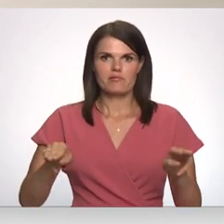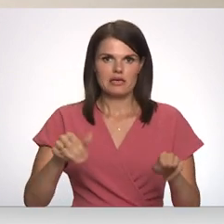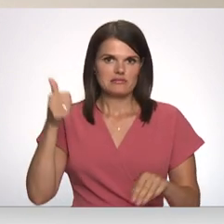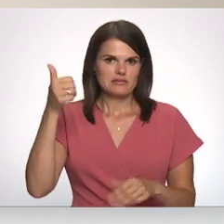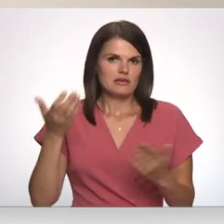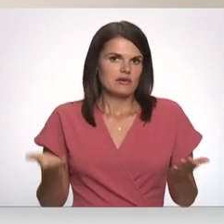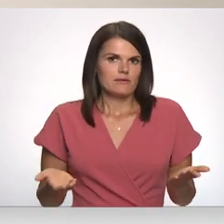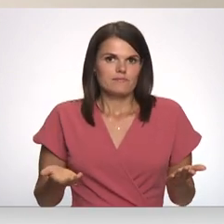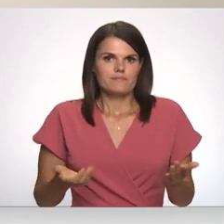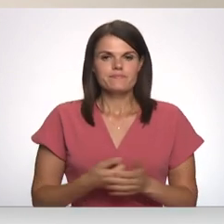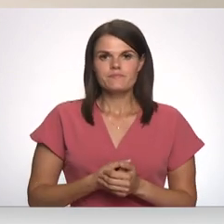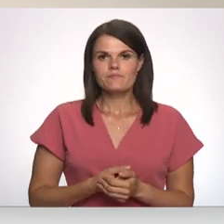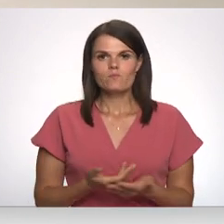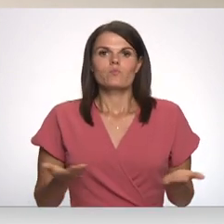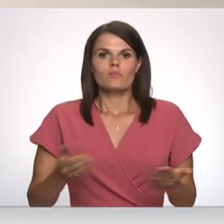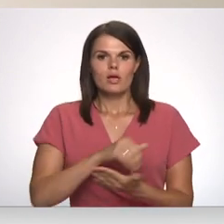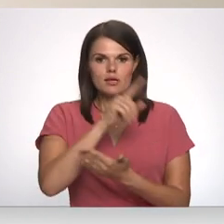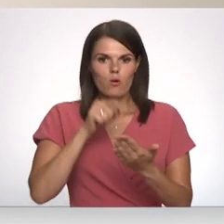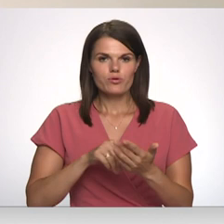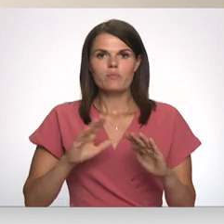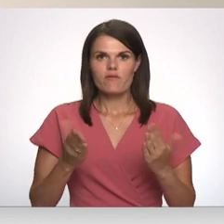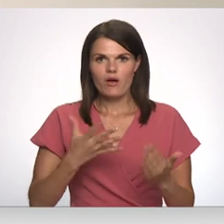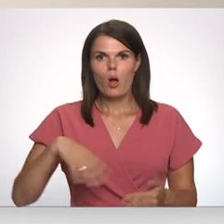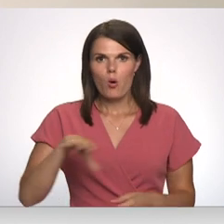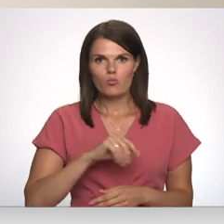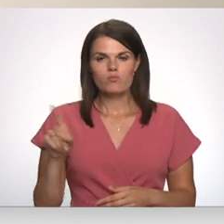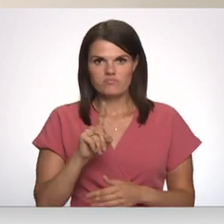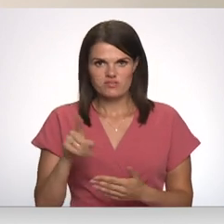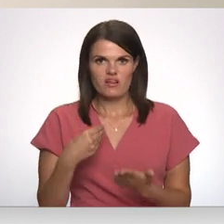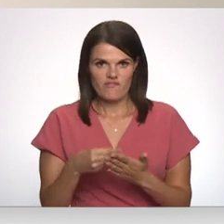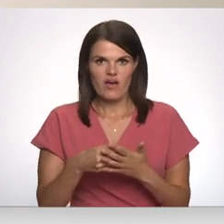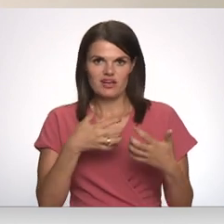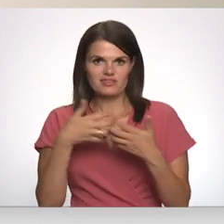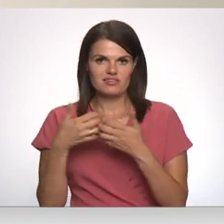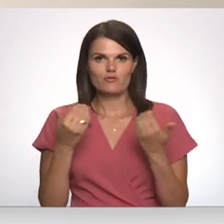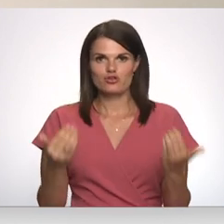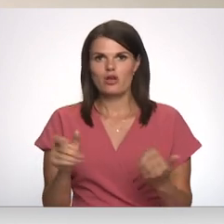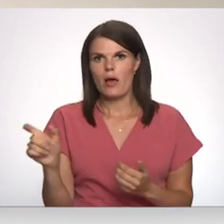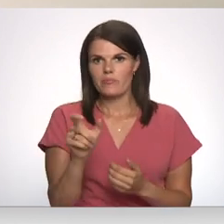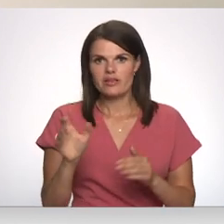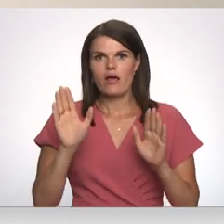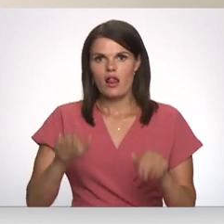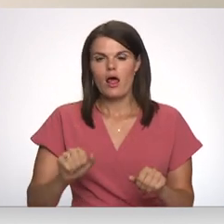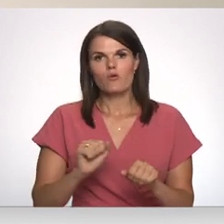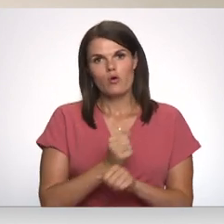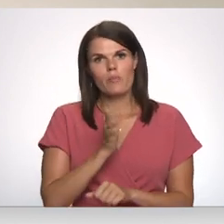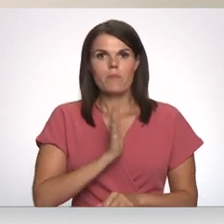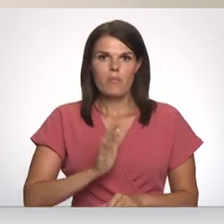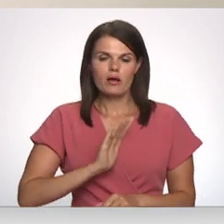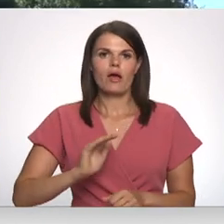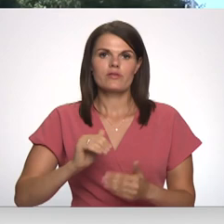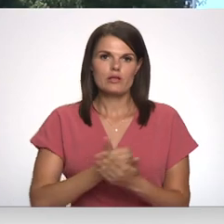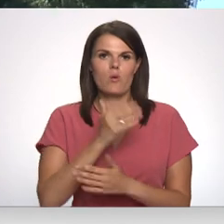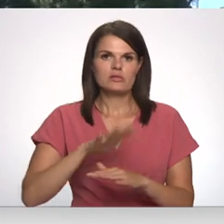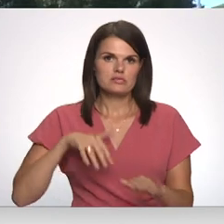rokām. Nu, tad jautājums, vai mums ir jēga cīnīties šajā brīdī ar vērdzināmām, vai mums tomēr pagaidīt jaunas saimas